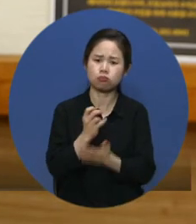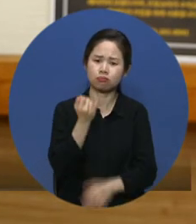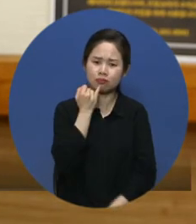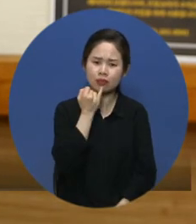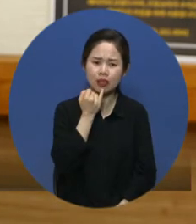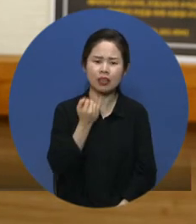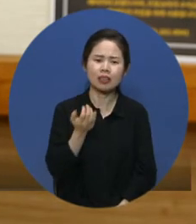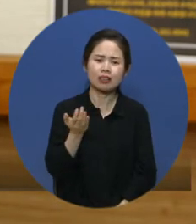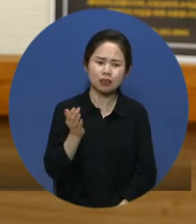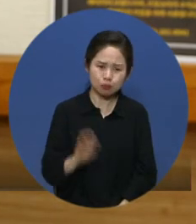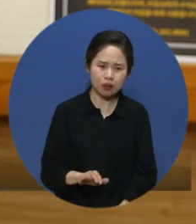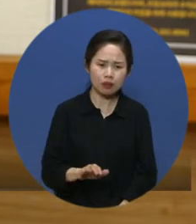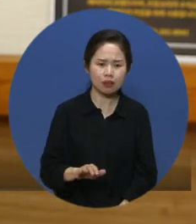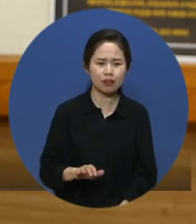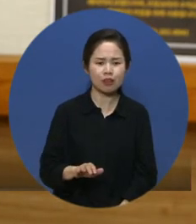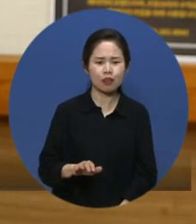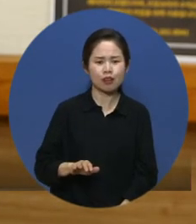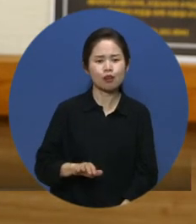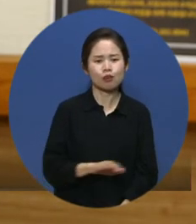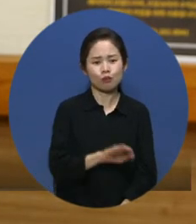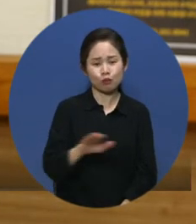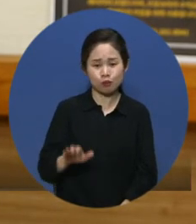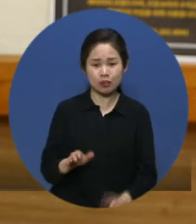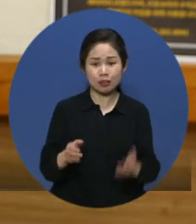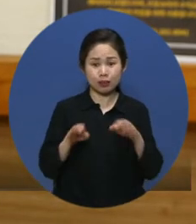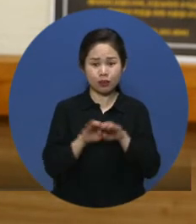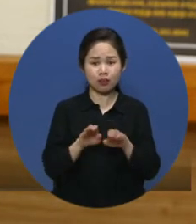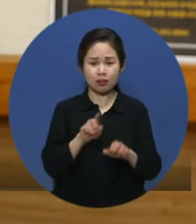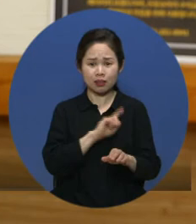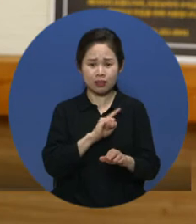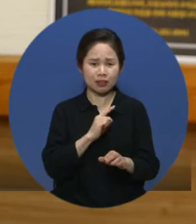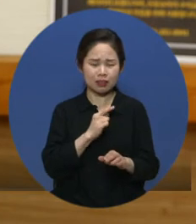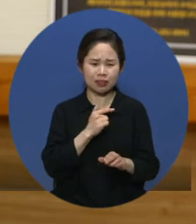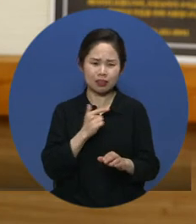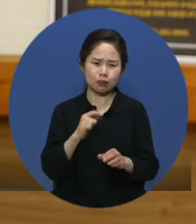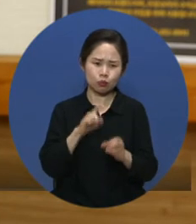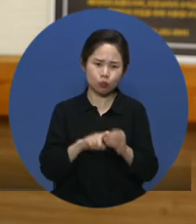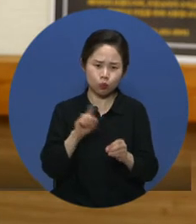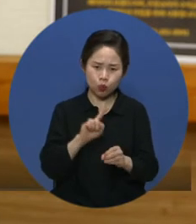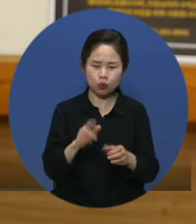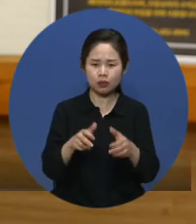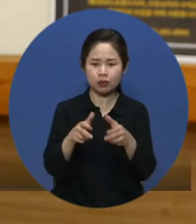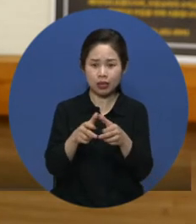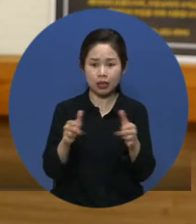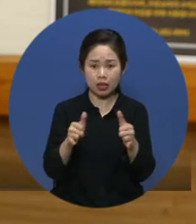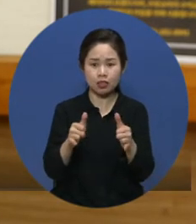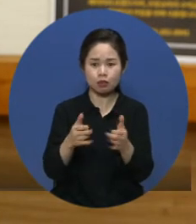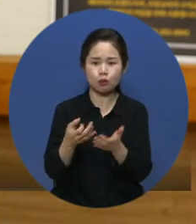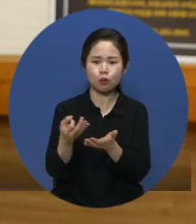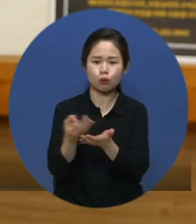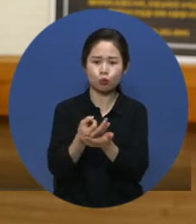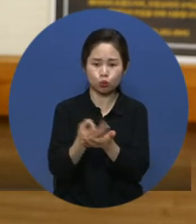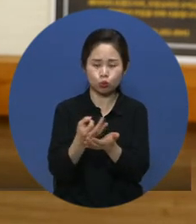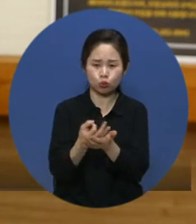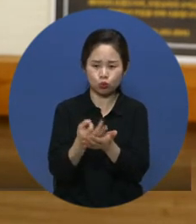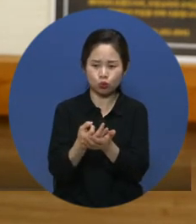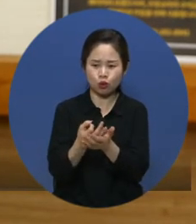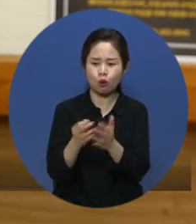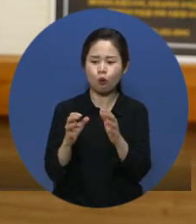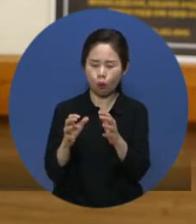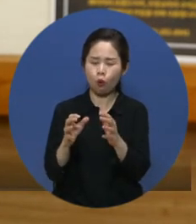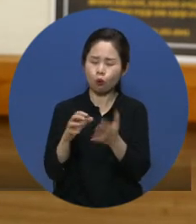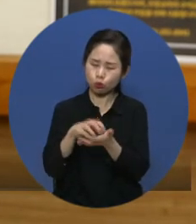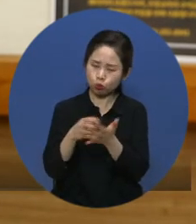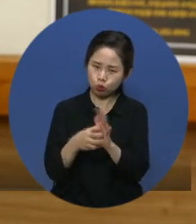장애인의 소득 증가, 소득을 높여줌으로써 장애인의 일거리를, 일자리를 보장해주고